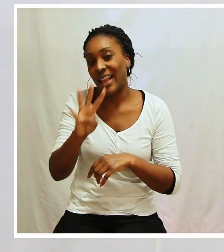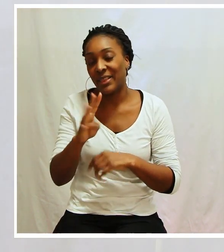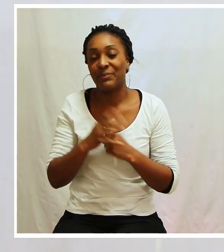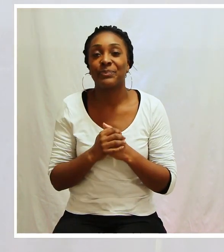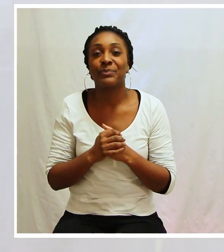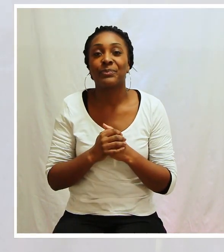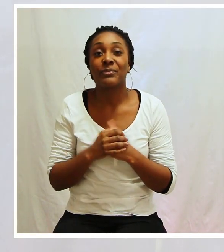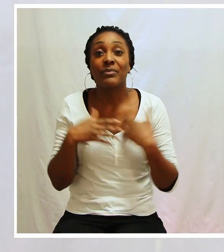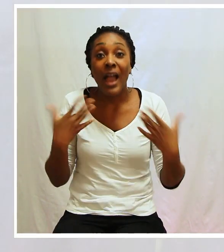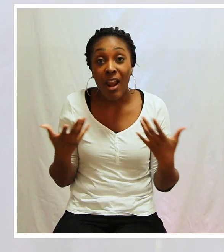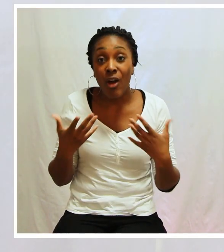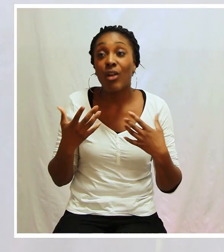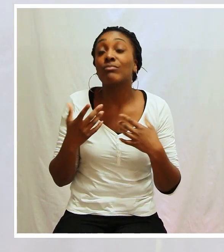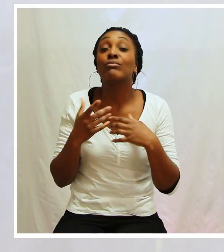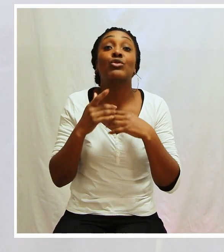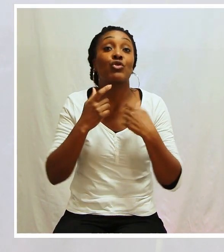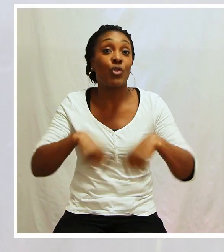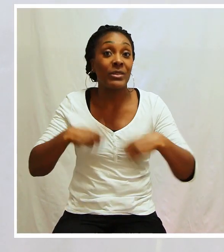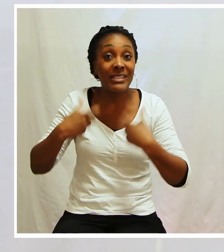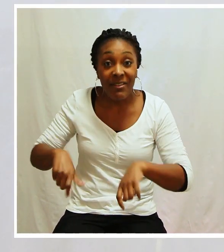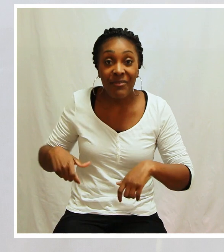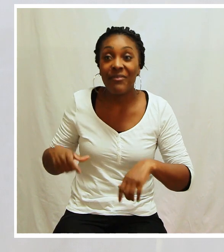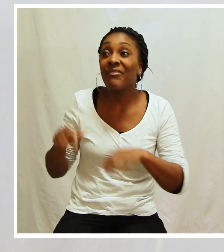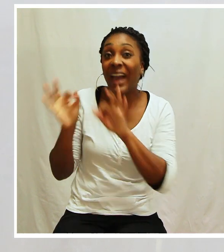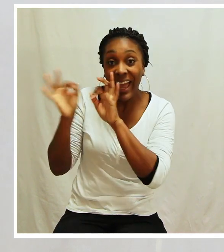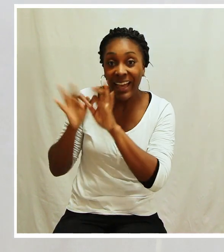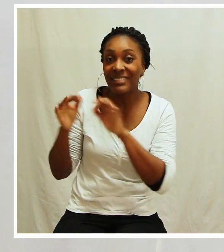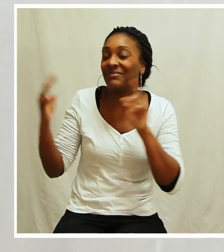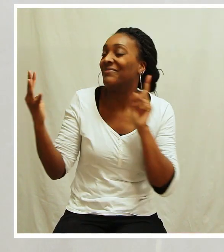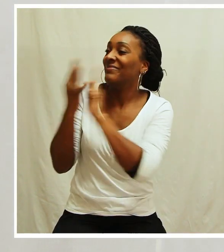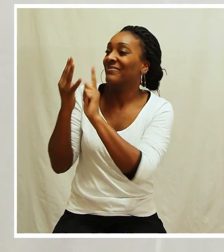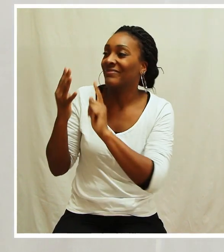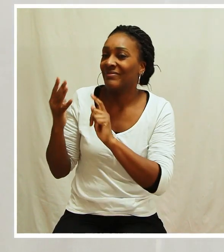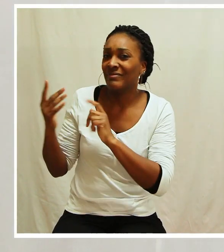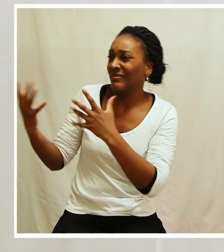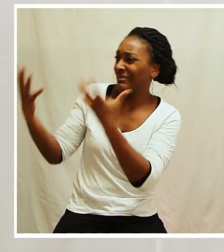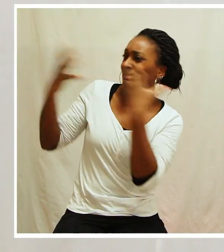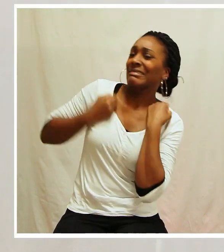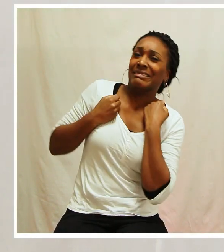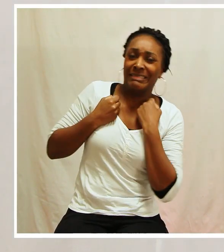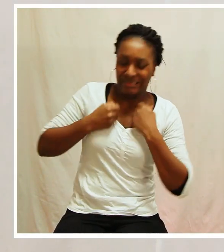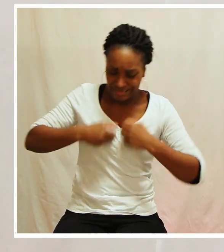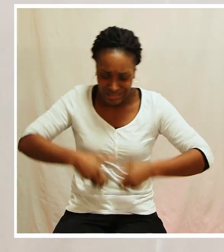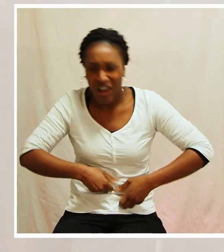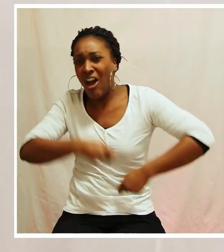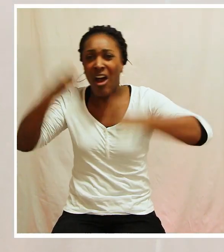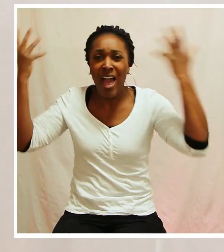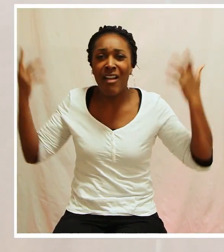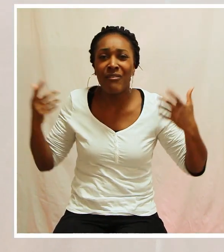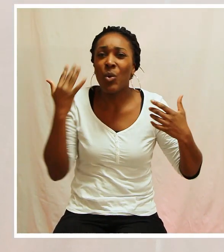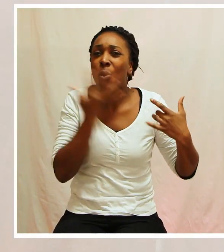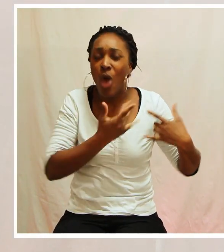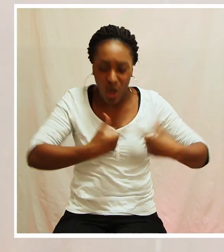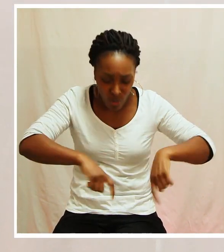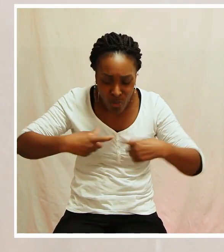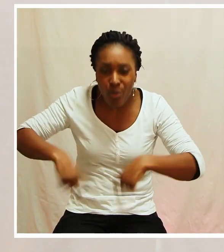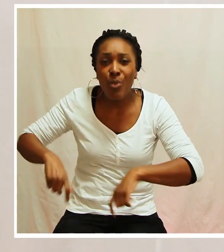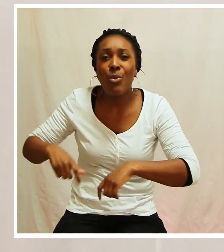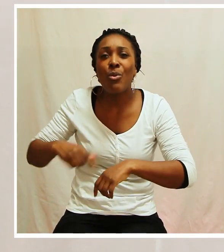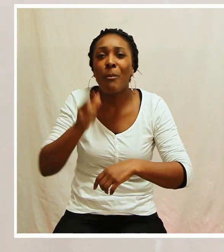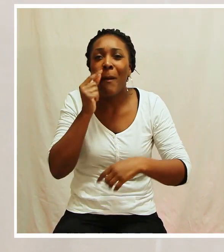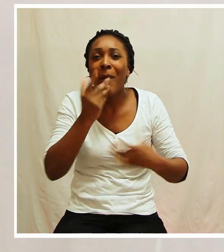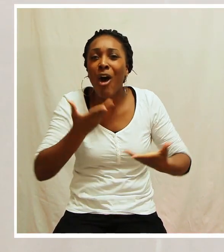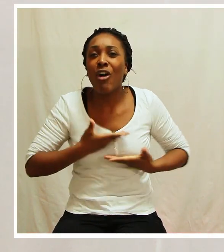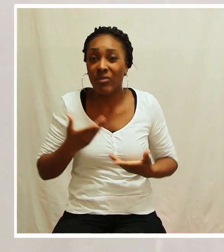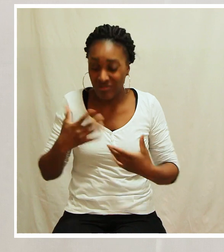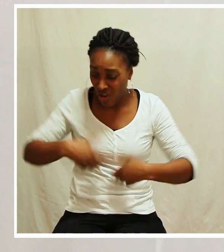Lorsque Joseph fut arrivé auprès de ses frères, ils le dépouillèrent de sa tunique, de la tunique de plusieurs couleurs qu'il avait sur lui. Ils le prirent et